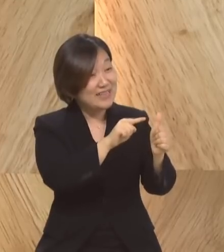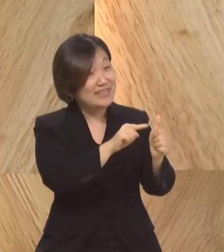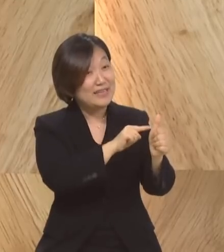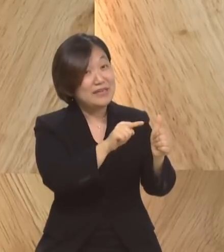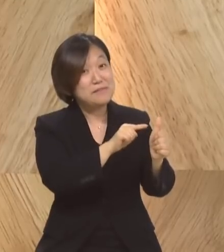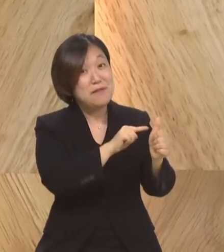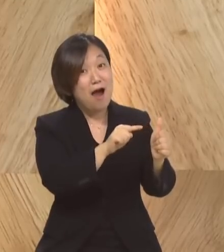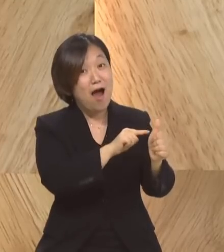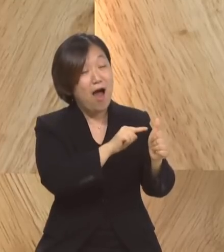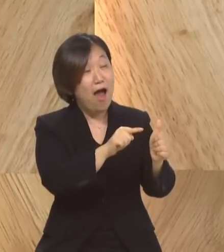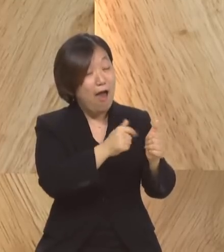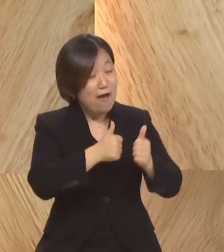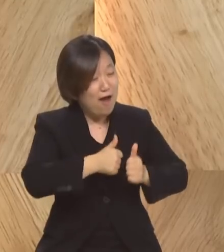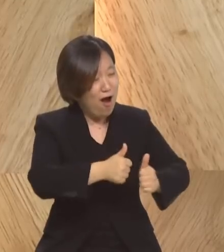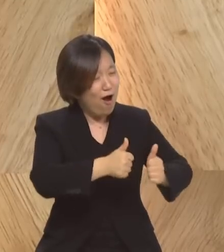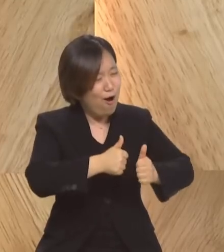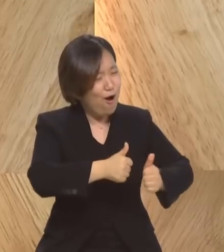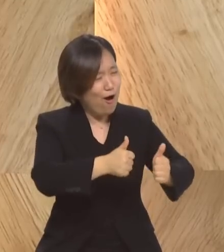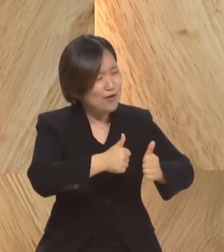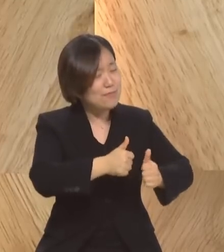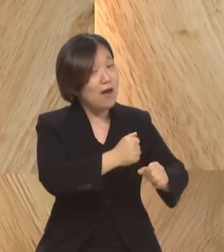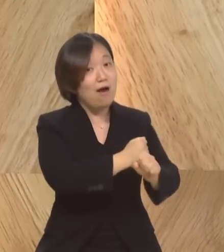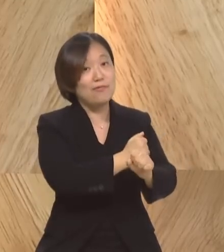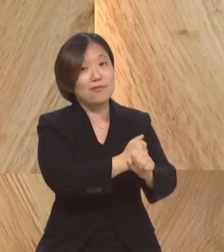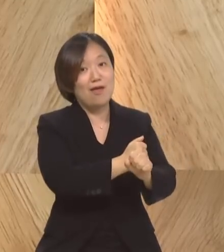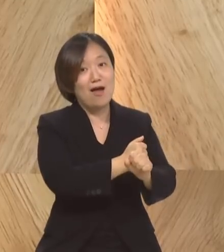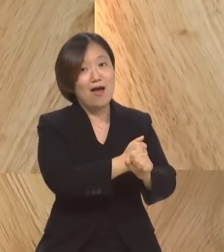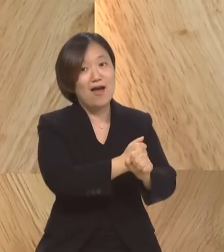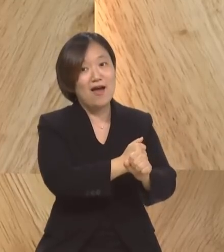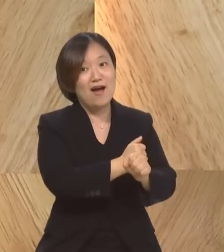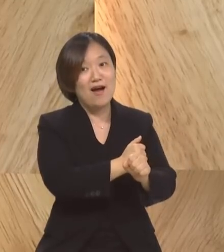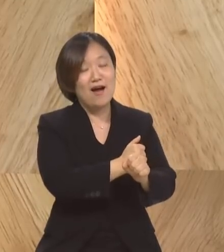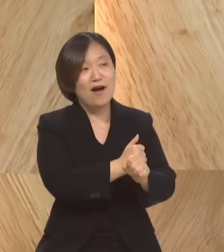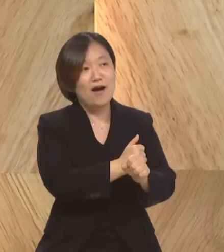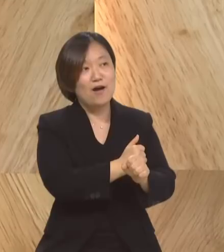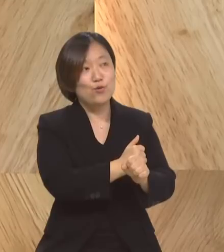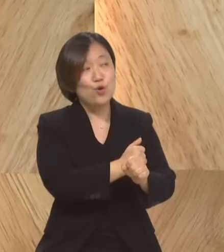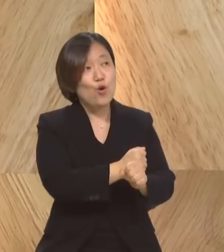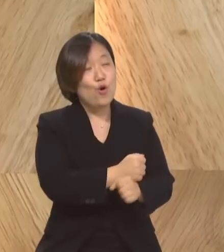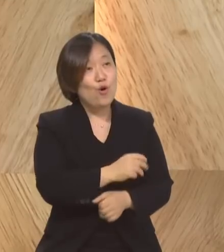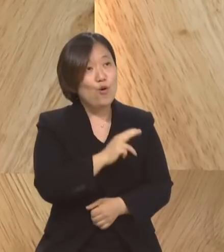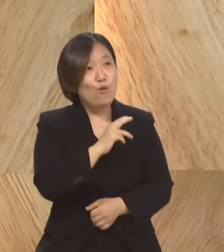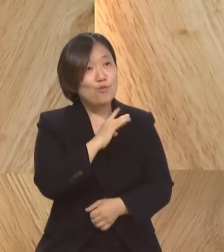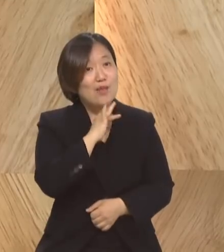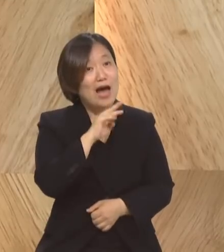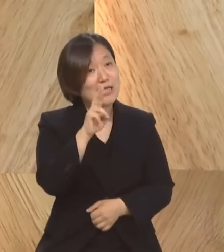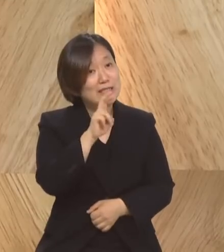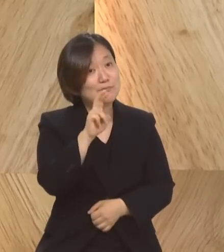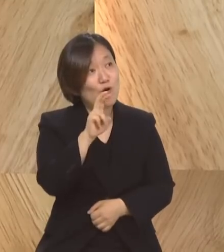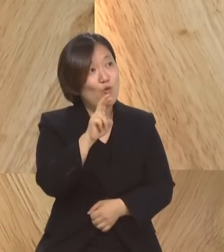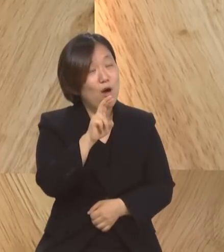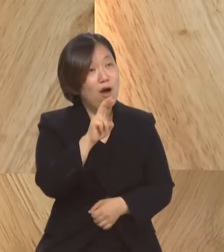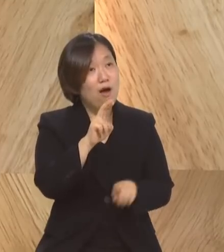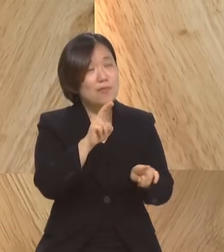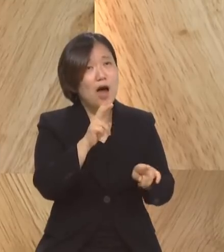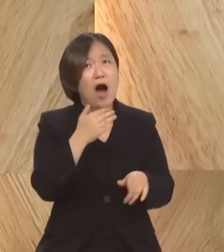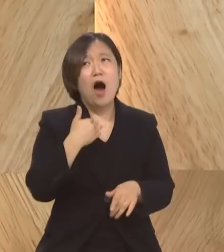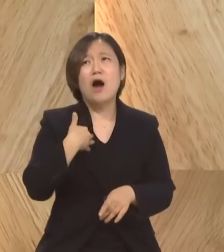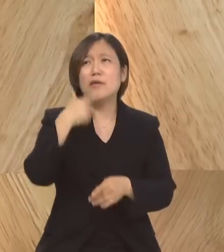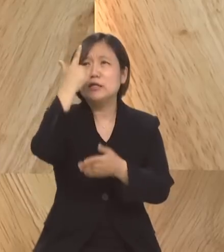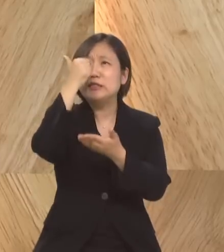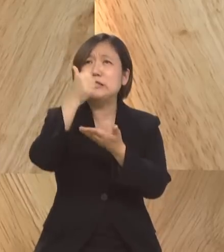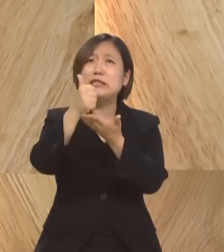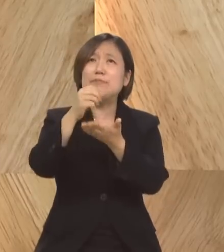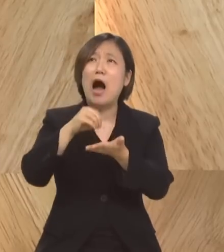이제 매료가 돼 가지고 신앙생활을 하다가 그 20대 젊은 나의 머리 깎고